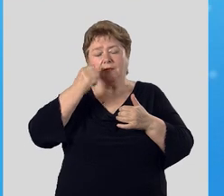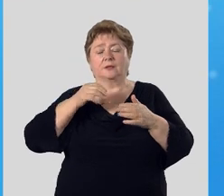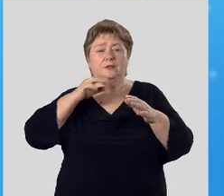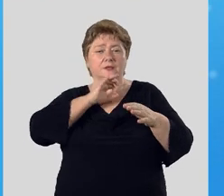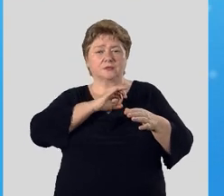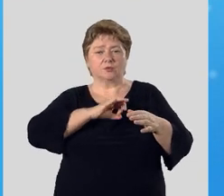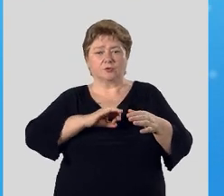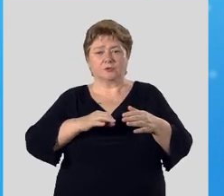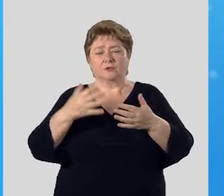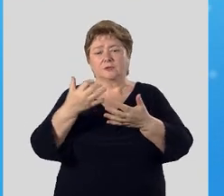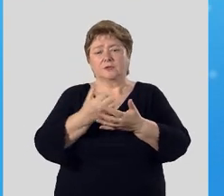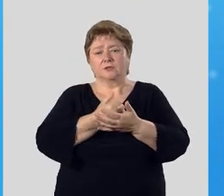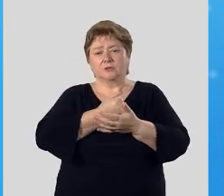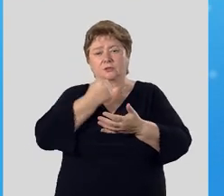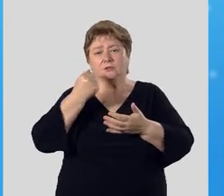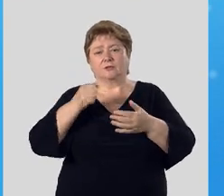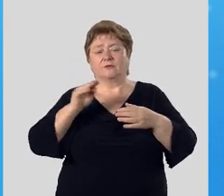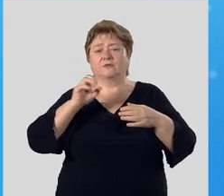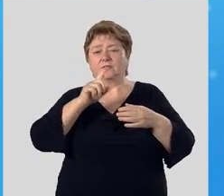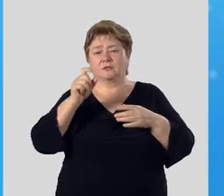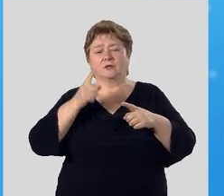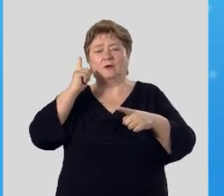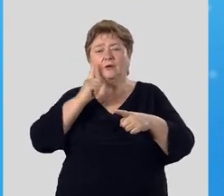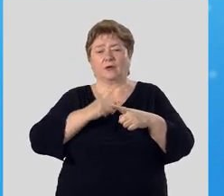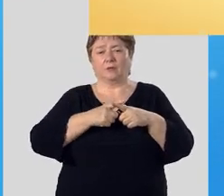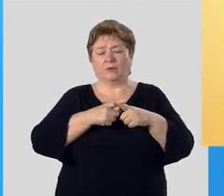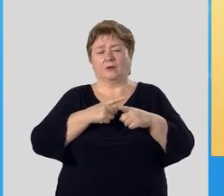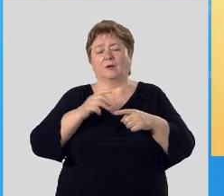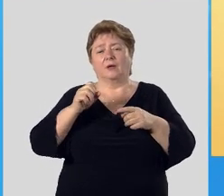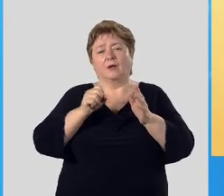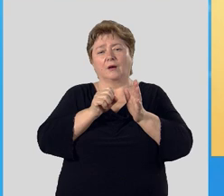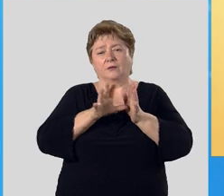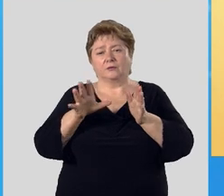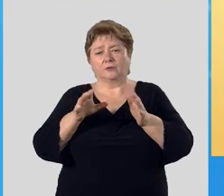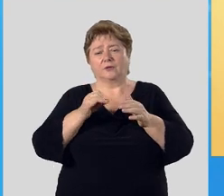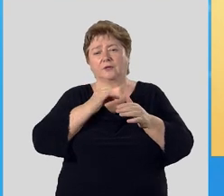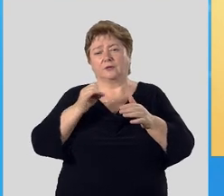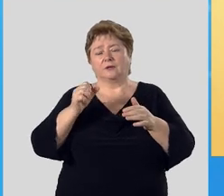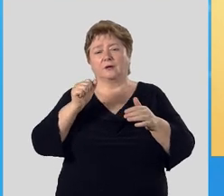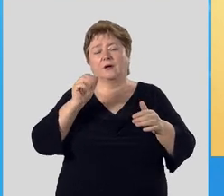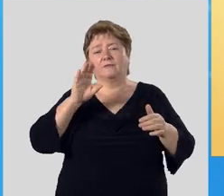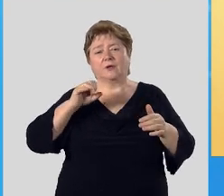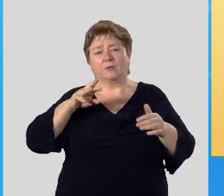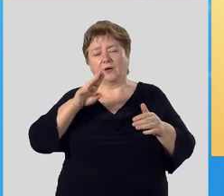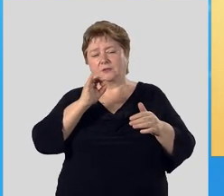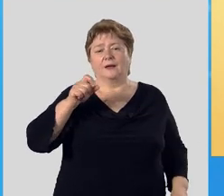использованию достижений физики химии электроники и автоматики